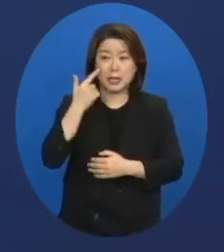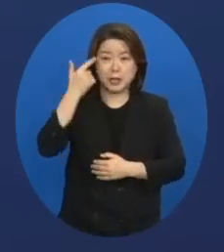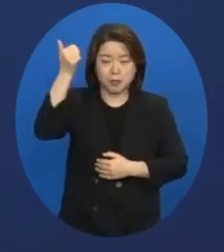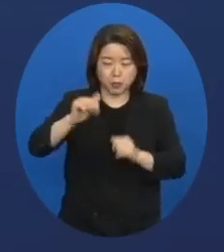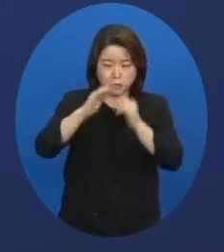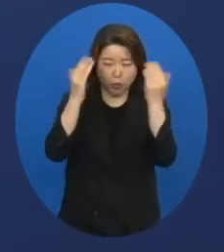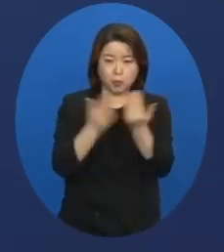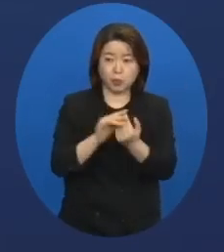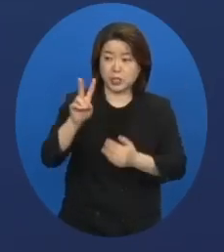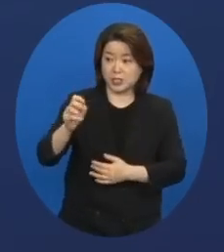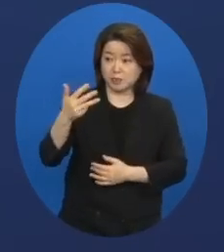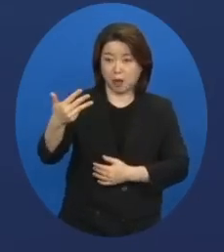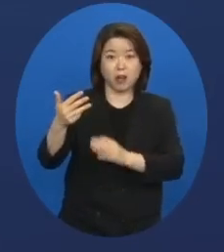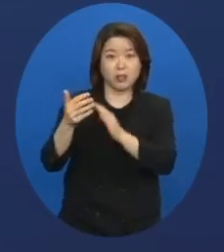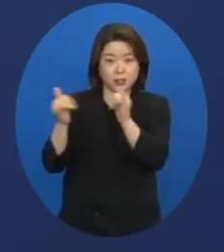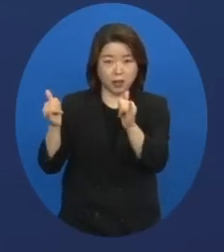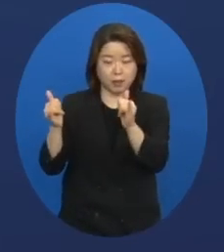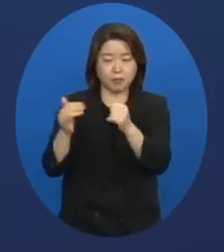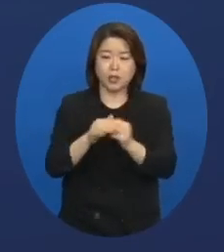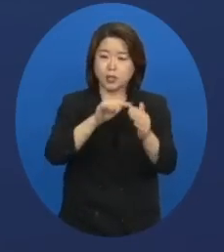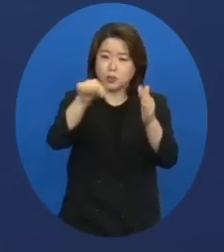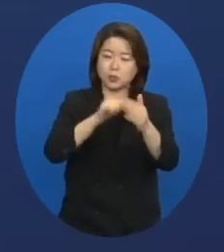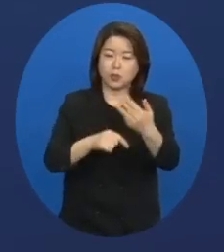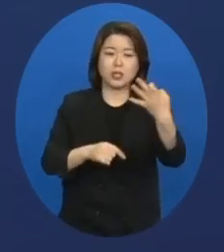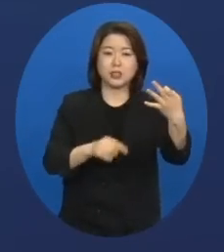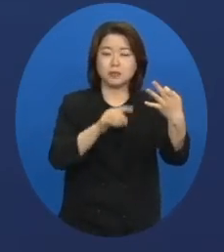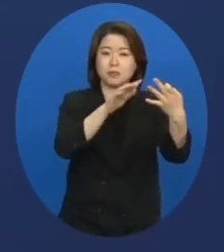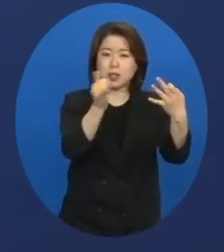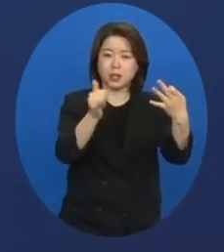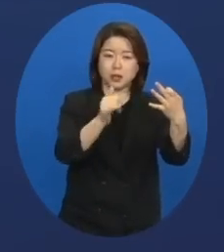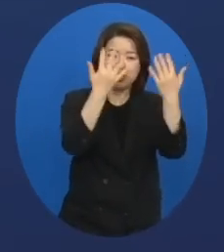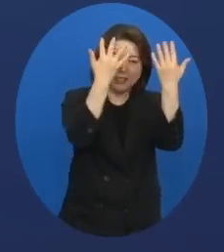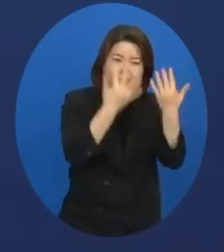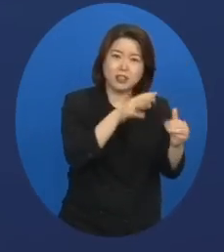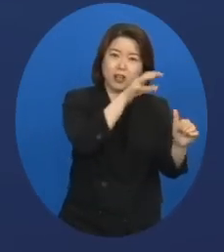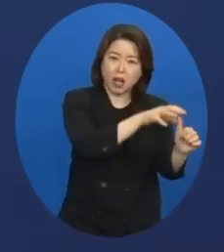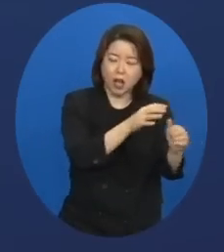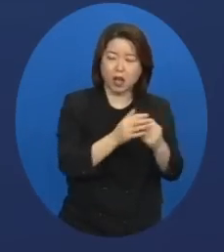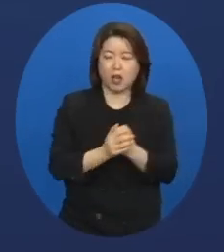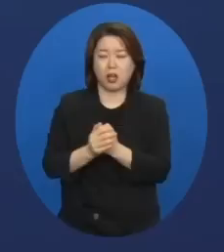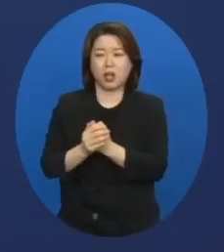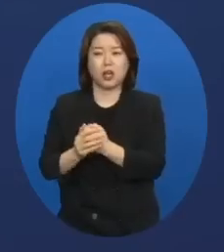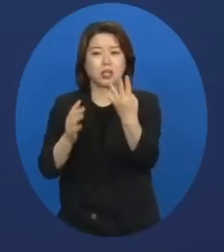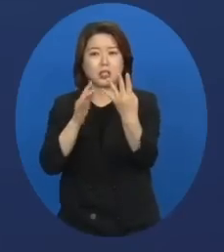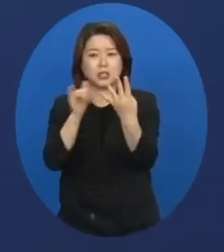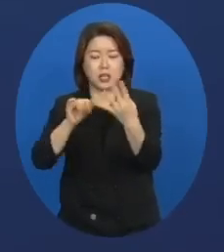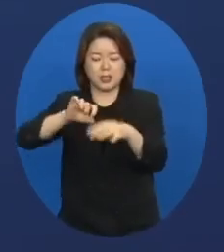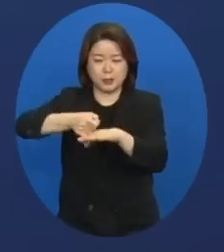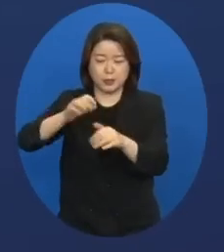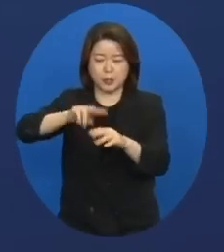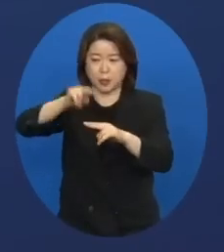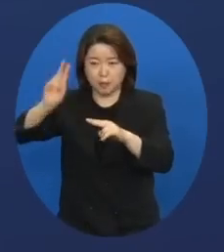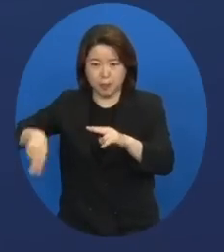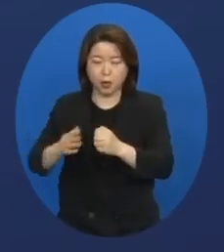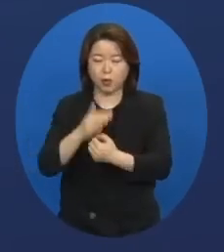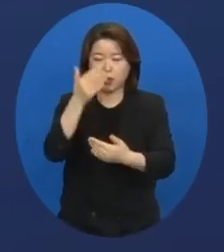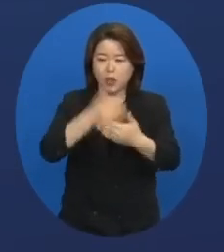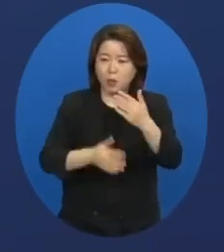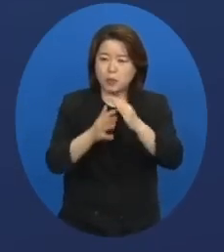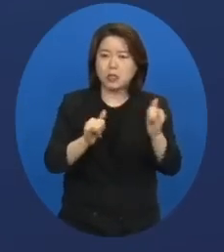모두 28인인데 그중 14인이 감옥에 갇히고 4인은 강제로 사직하고 남은 이가 불과